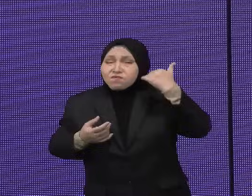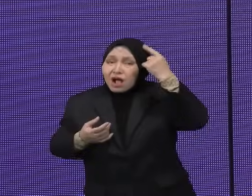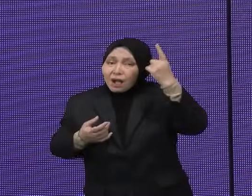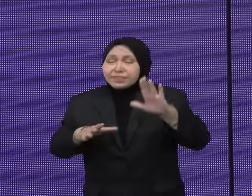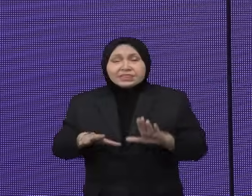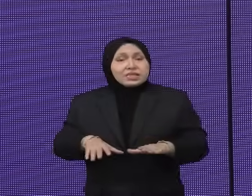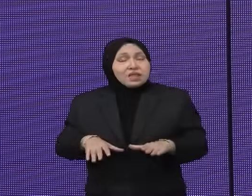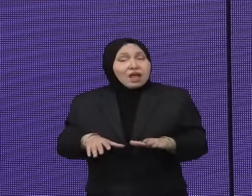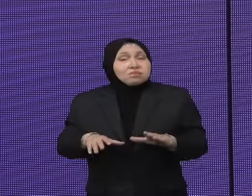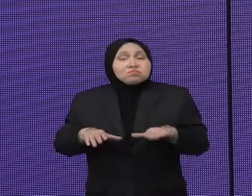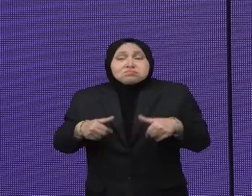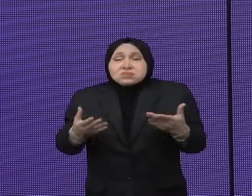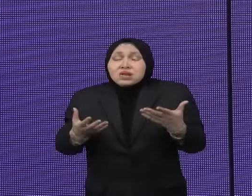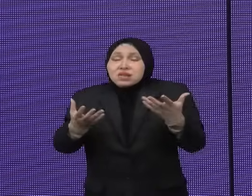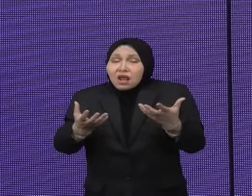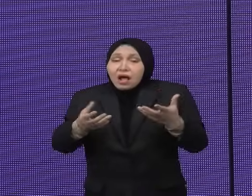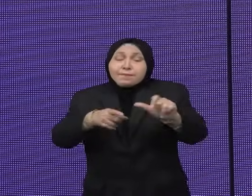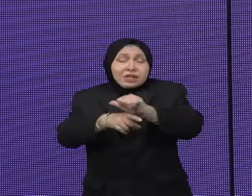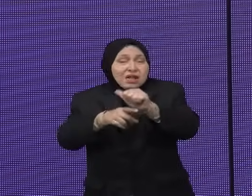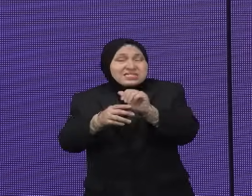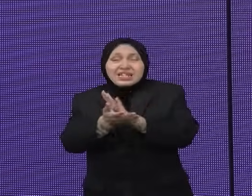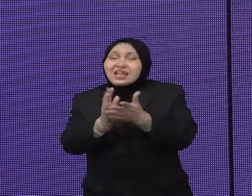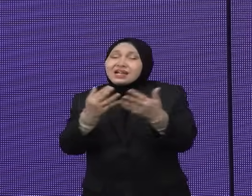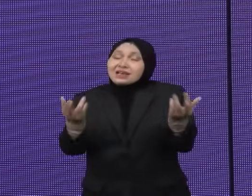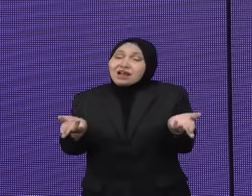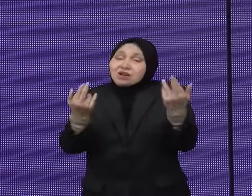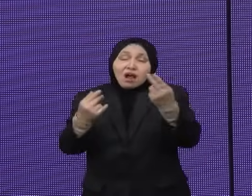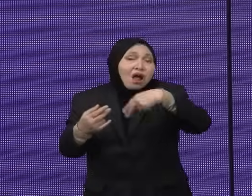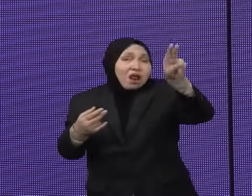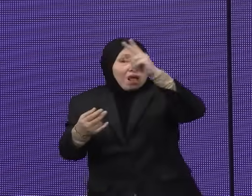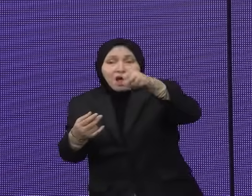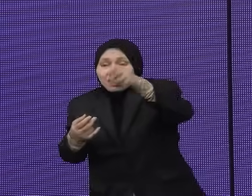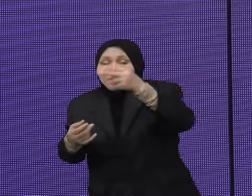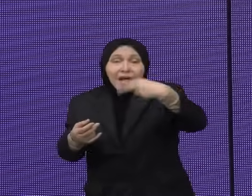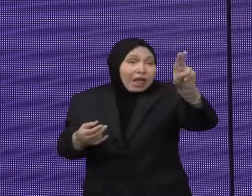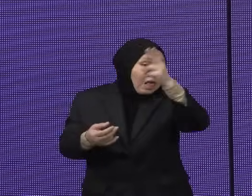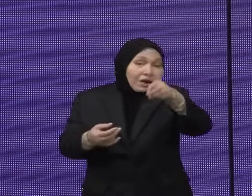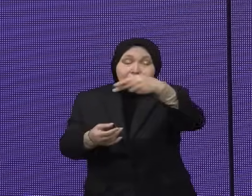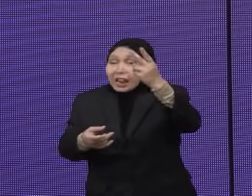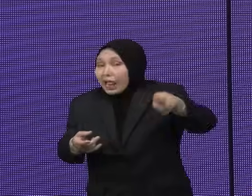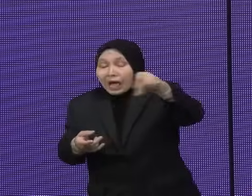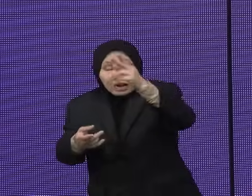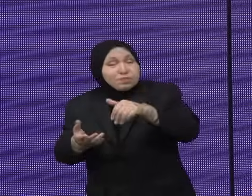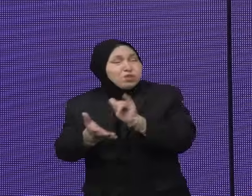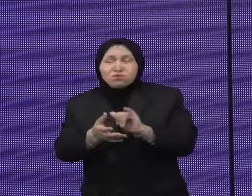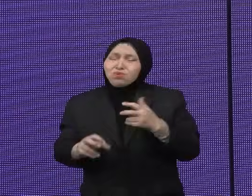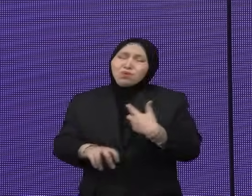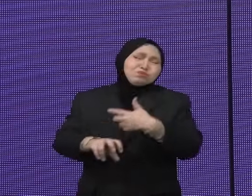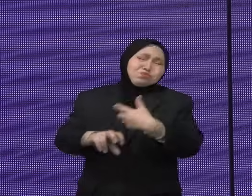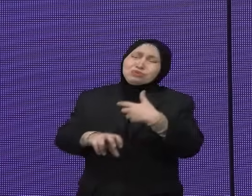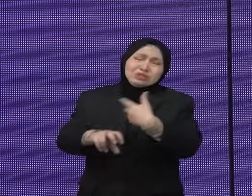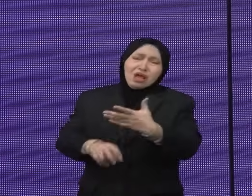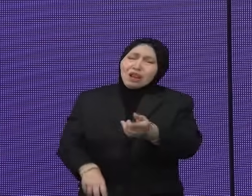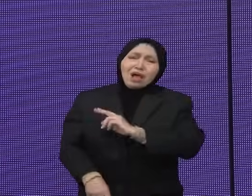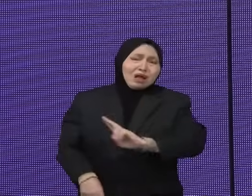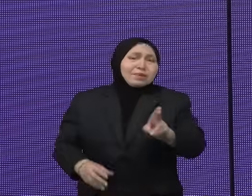dan amalkan jadi ringan. Ya, pasal ada orang kata bahawa halal, haram, halal, haram, itu sahaja kan. Susah agama ini.